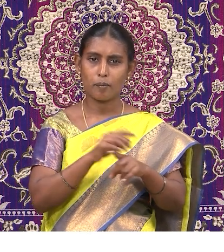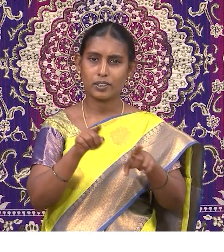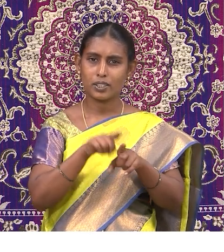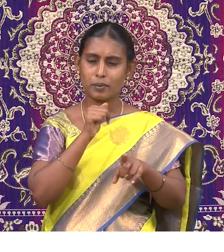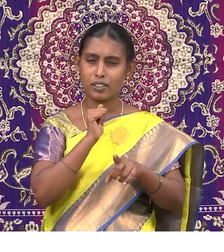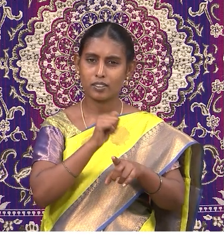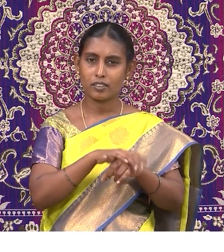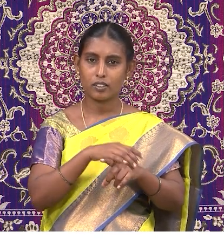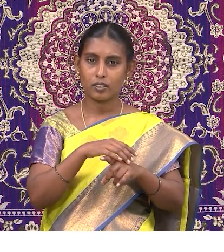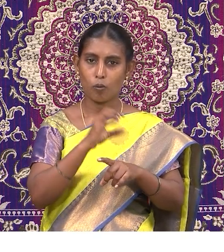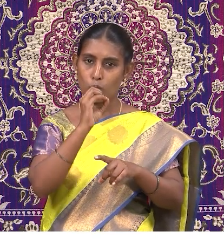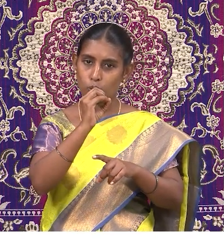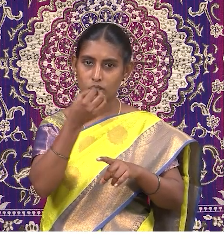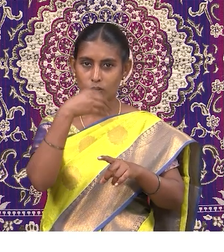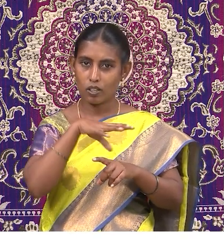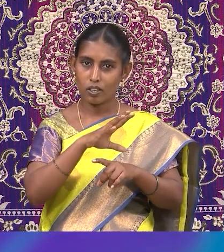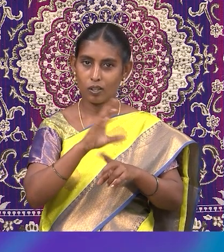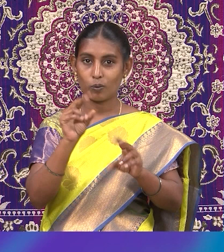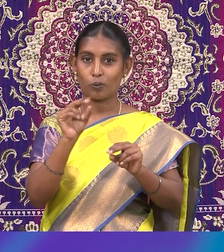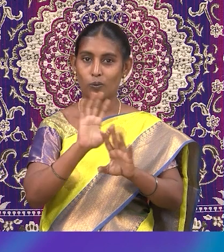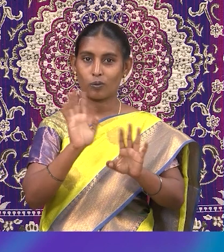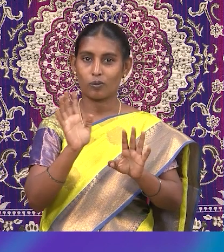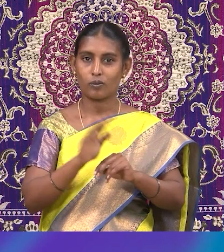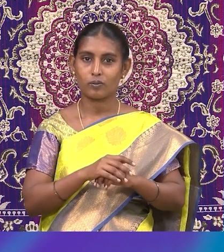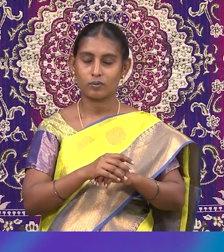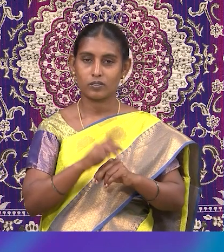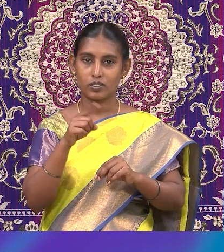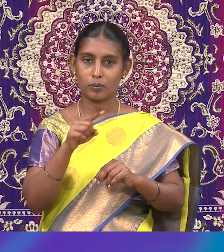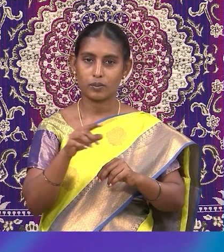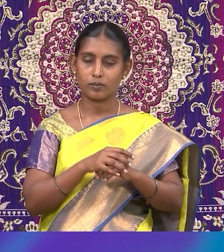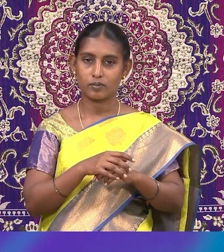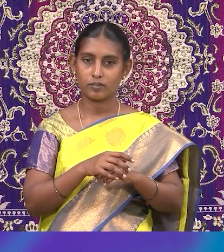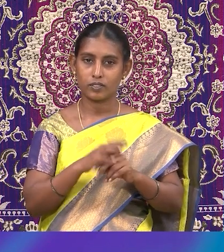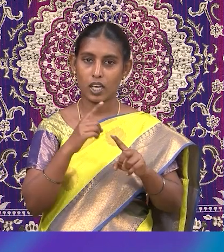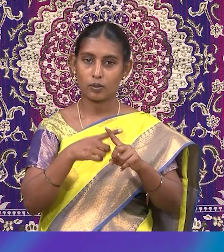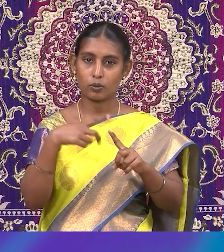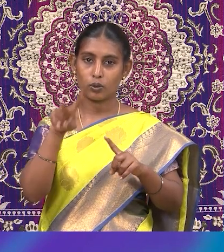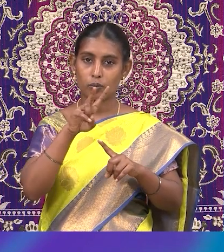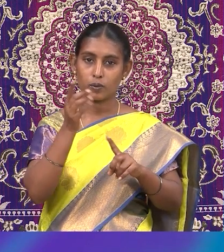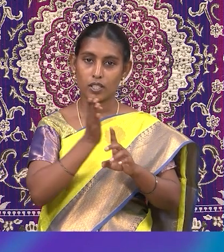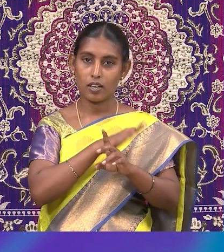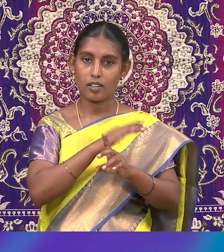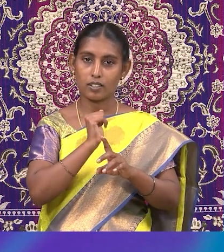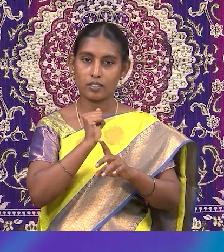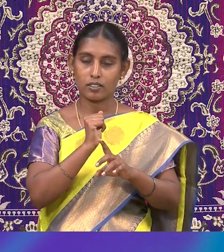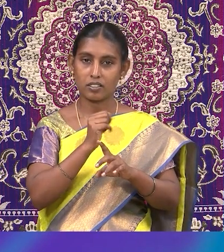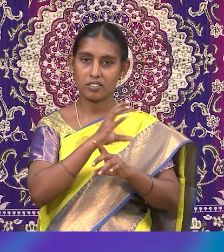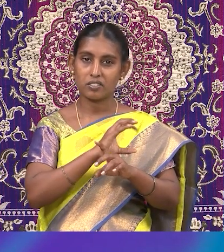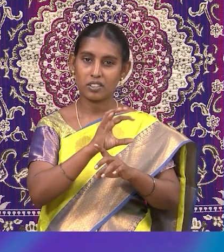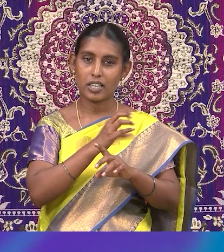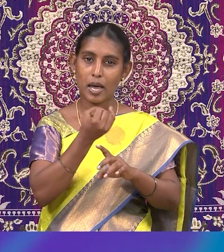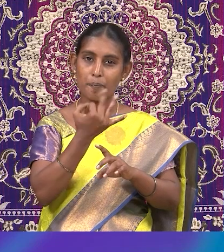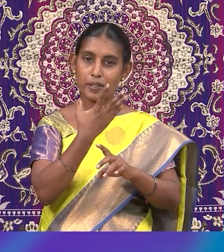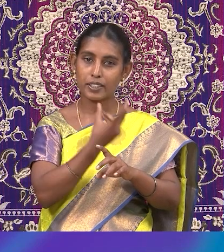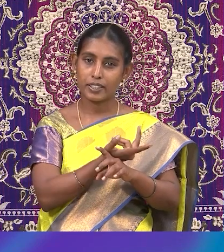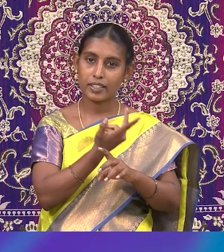என்ன அர்த்தம், பூஜ்ஜியம் போட்டுக்கலாமா, நம்பர் இல்லைன்னா பண்ணக்கூடாது. எக்ஸ் ஸ்கொயருக்கு முன்னால் எந்த எண்ணும் இல்லை